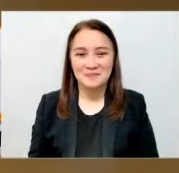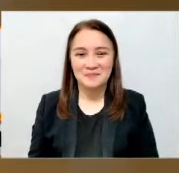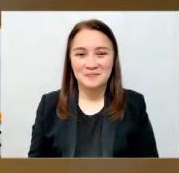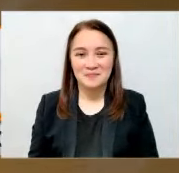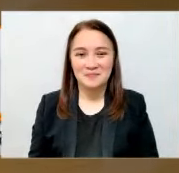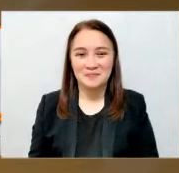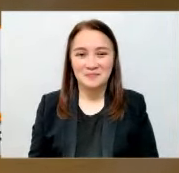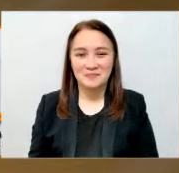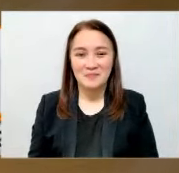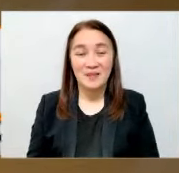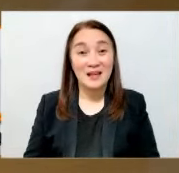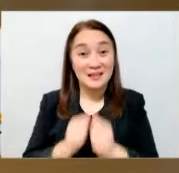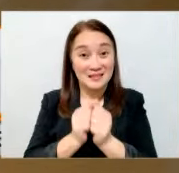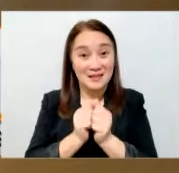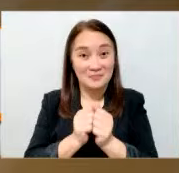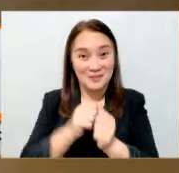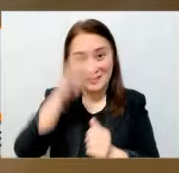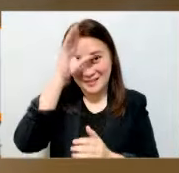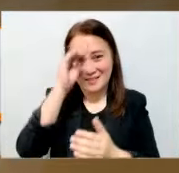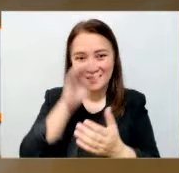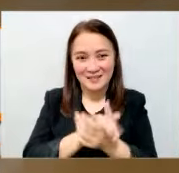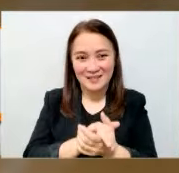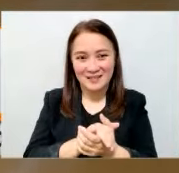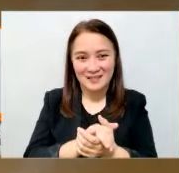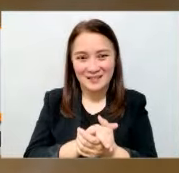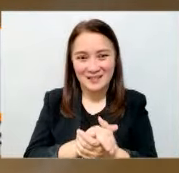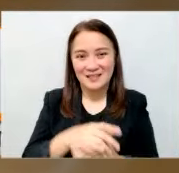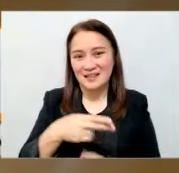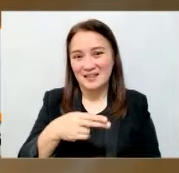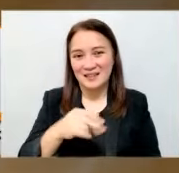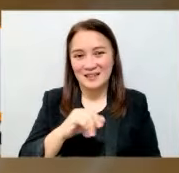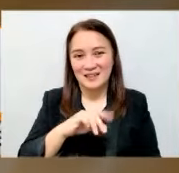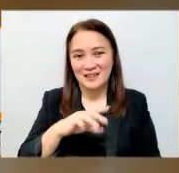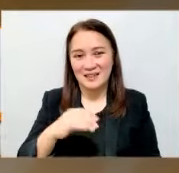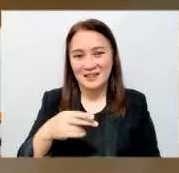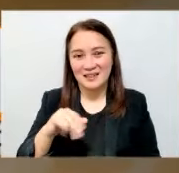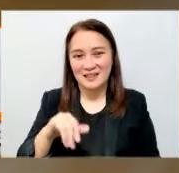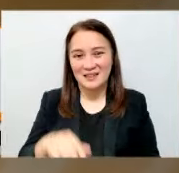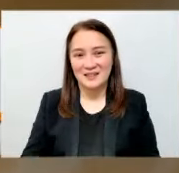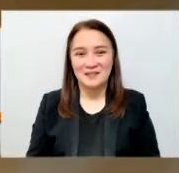Kasama pa ang kanyang mister at makeup artist na si Haji.